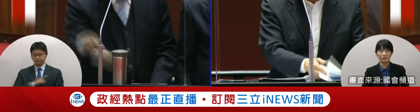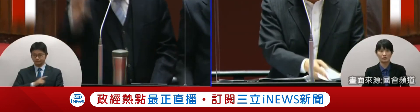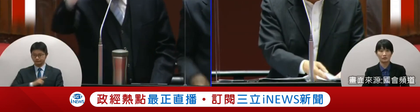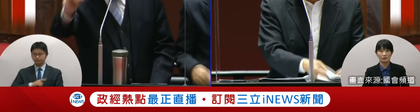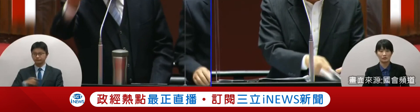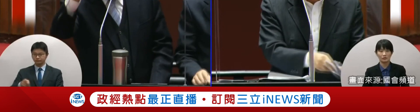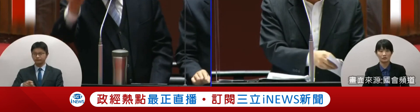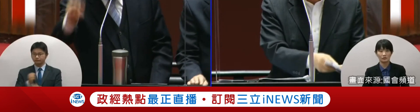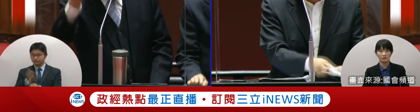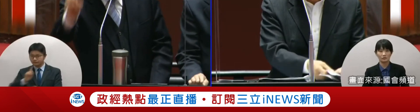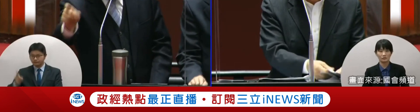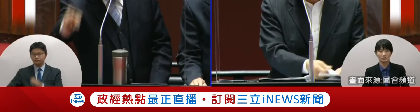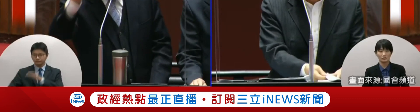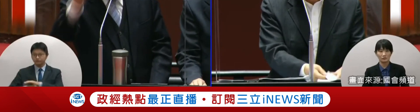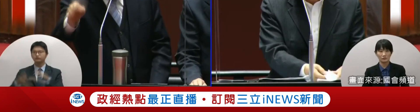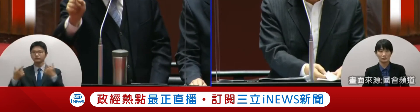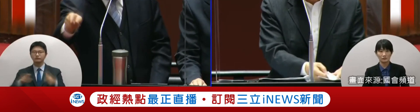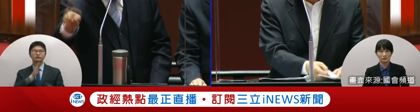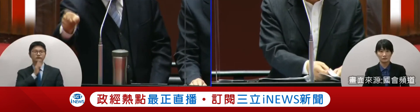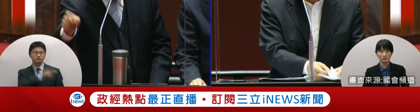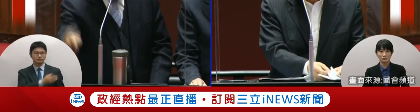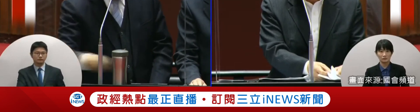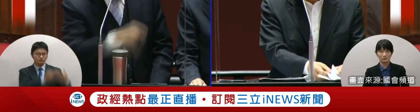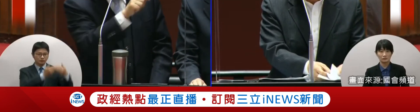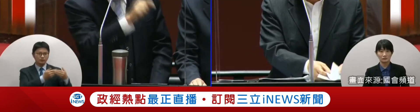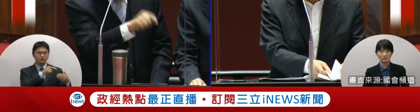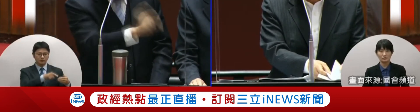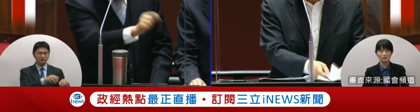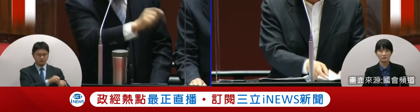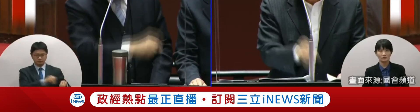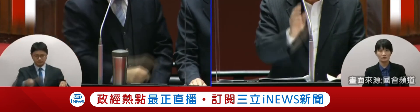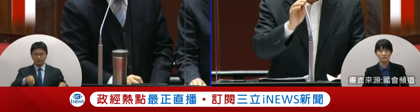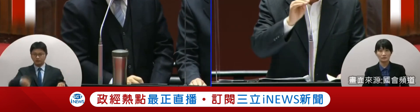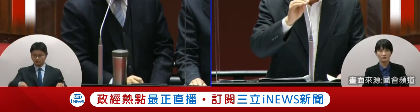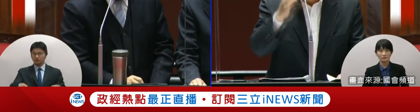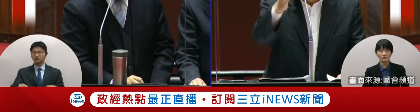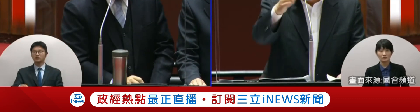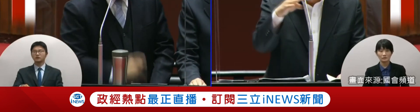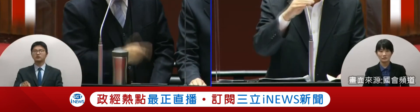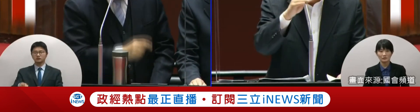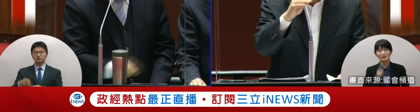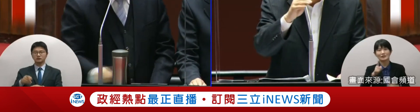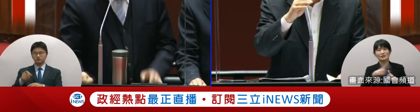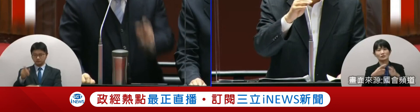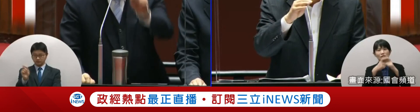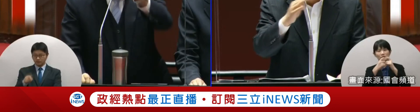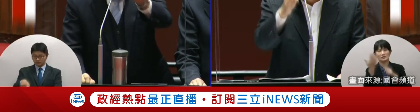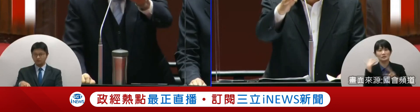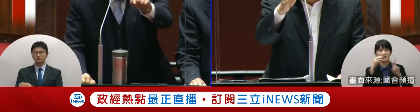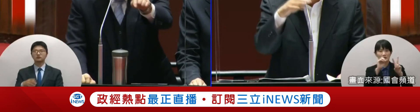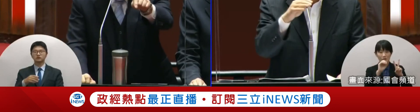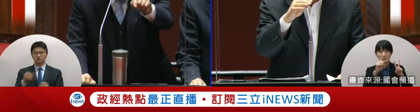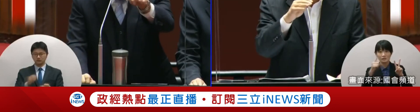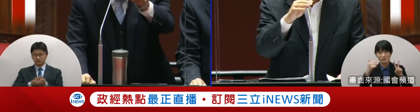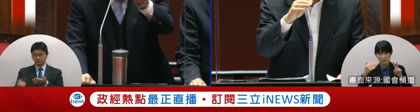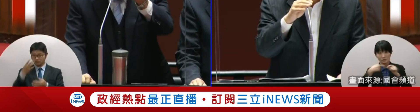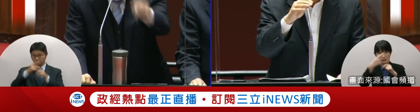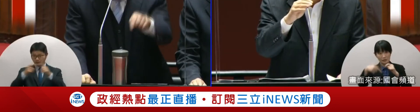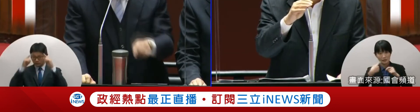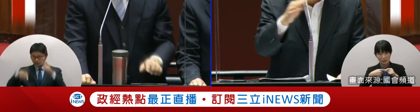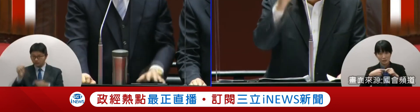法。是他这个是陆方的分支机构，就不能在清大。 你先回答我，2019年，我现在要问的